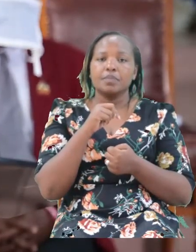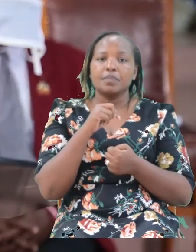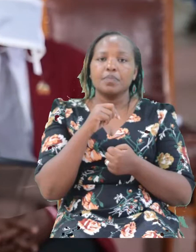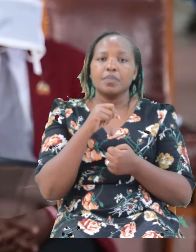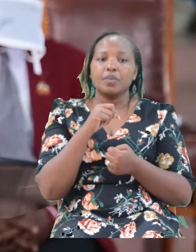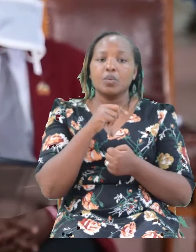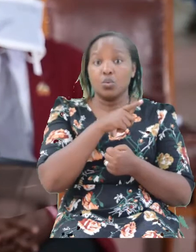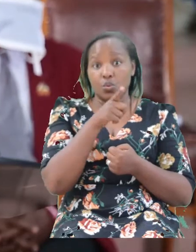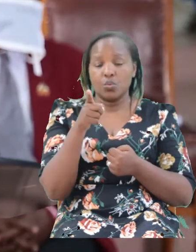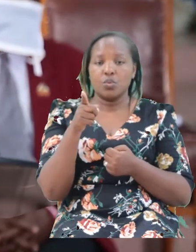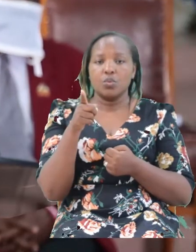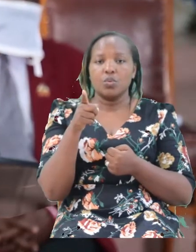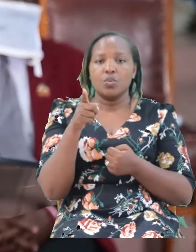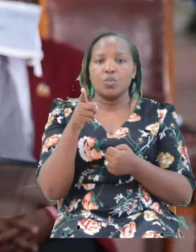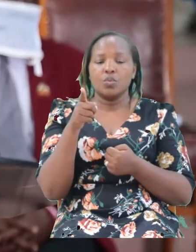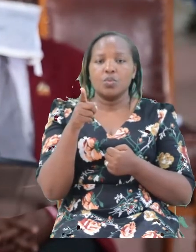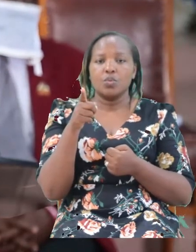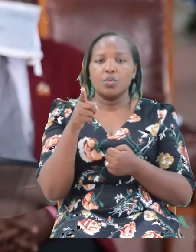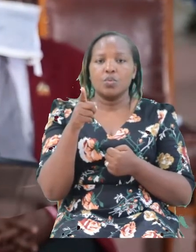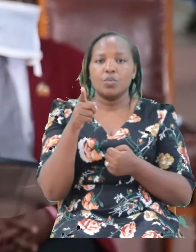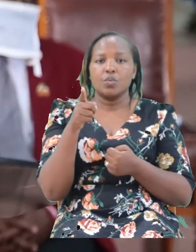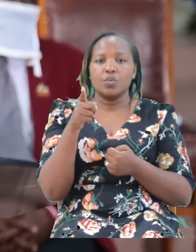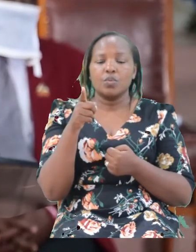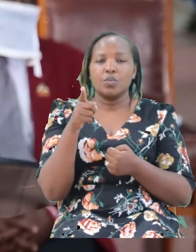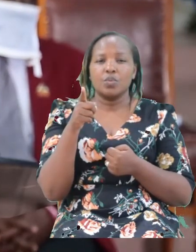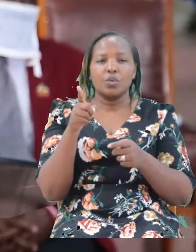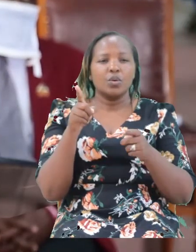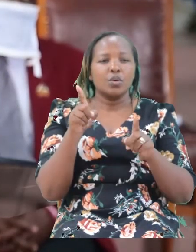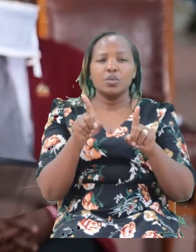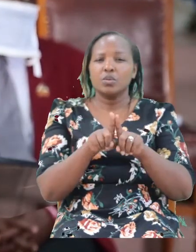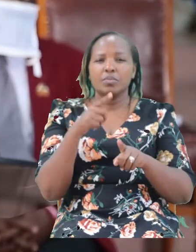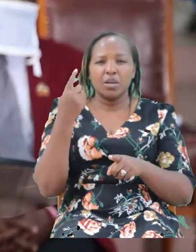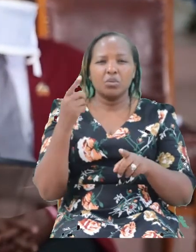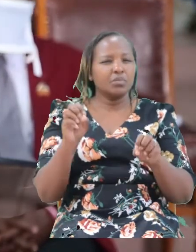Kwa hivyo wewe si kujifanana tu,